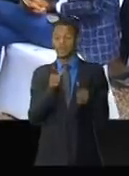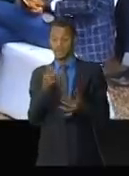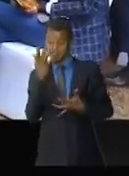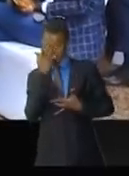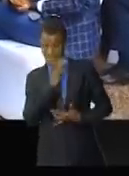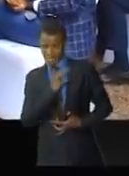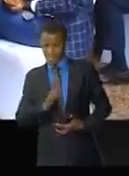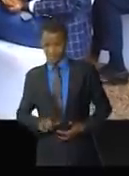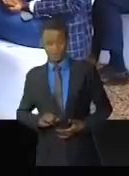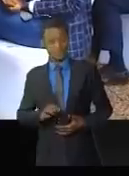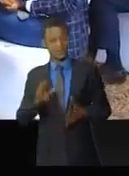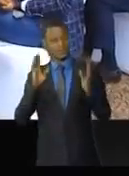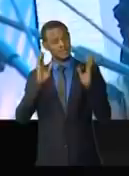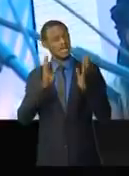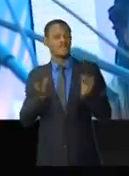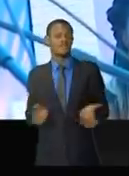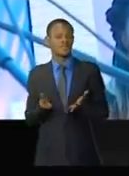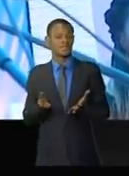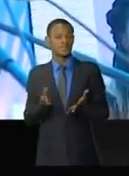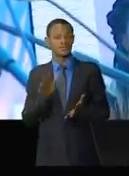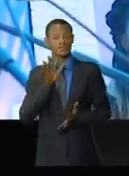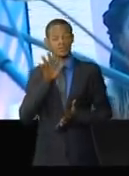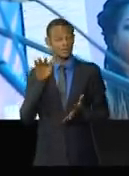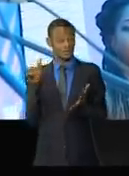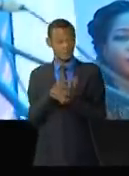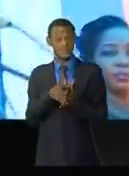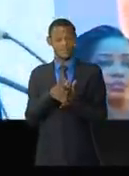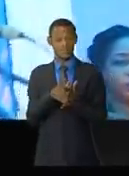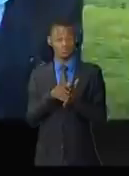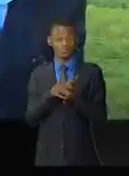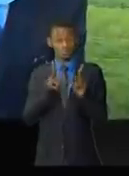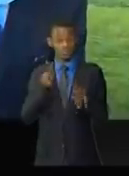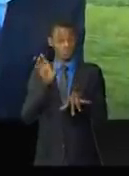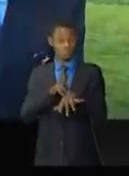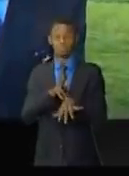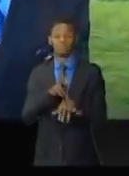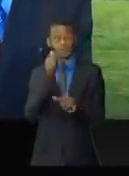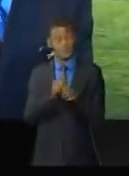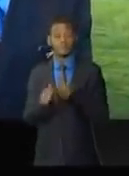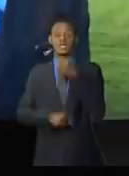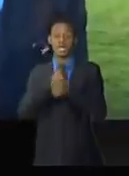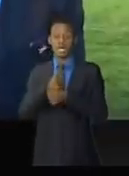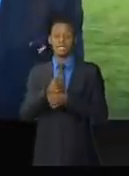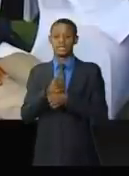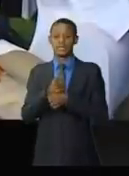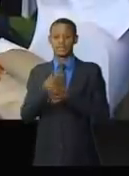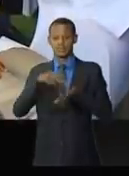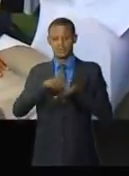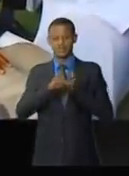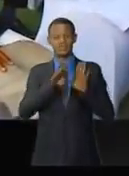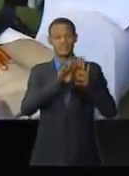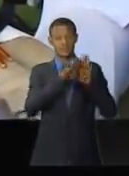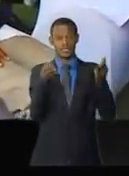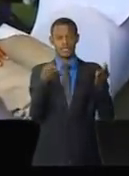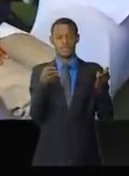000 nouveaux cas diagnostiqués par année et près de 35 000 décès par an. Une inauguration qui a suivi la visite